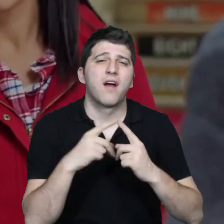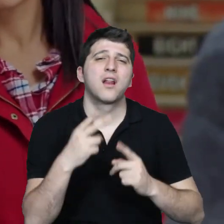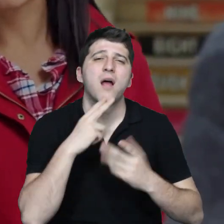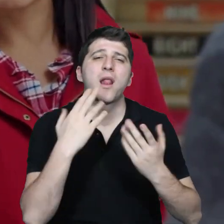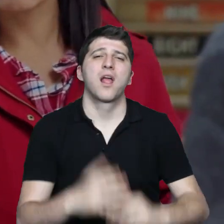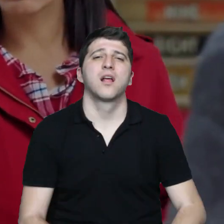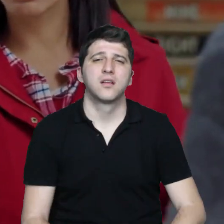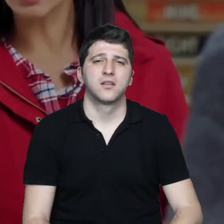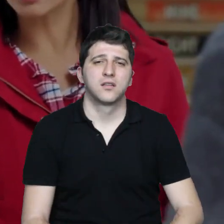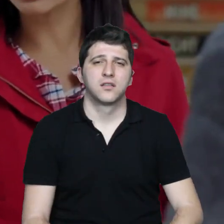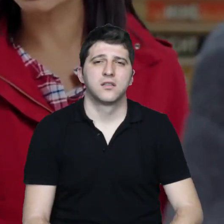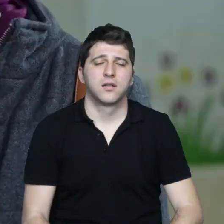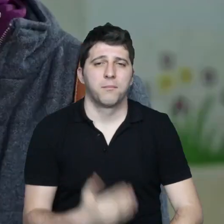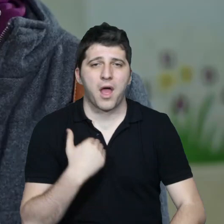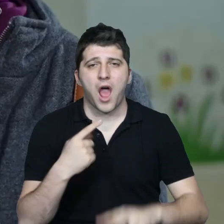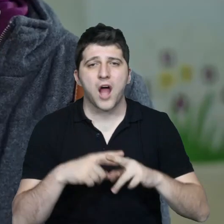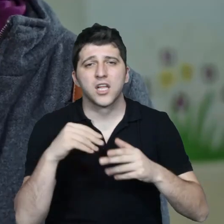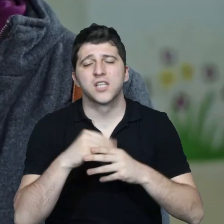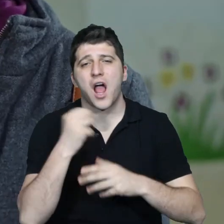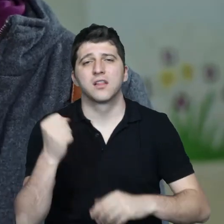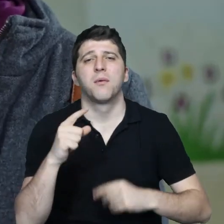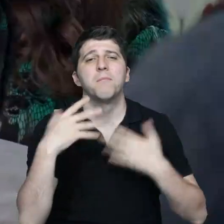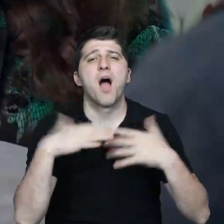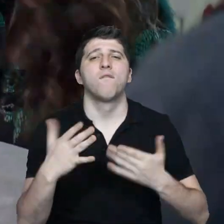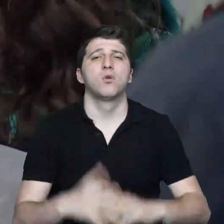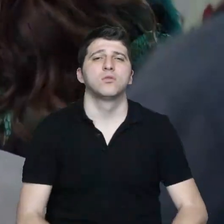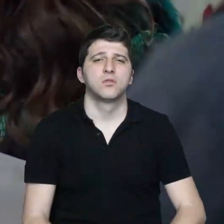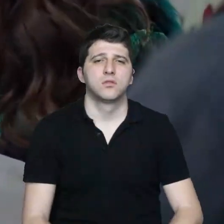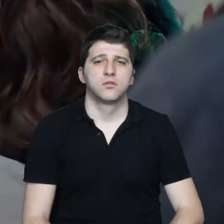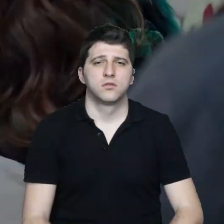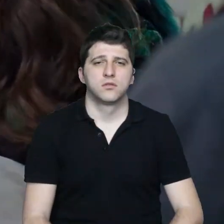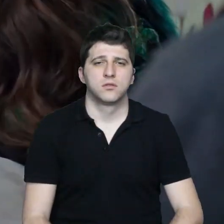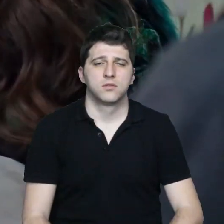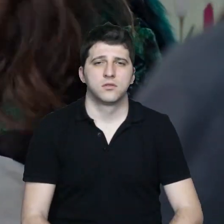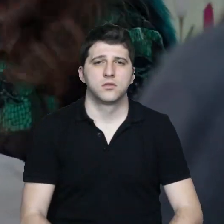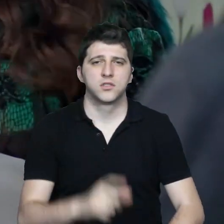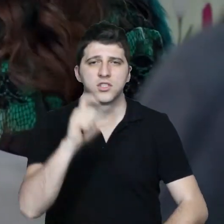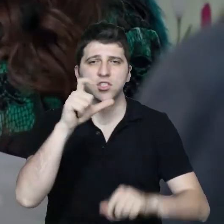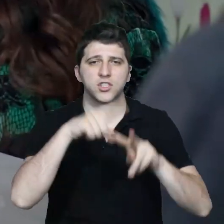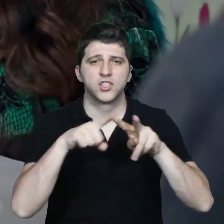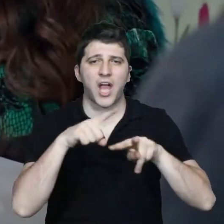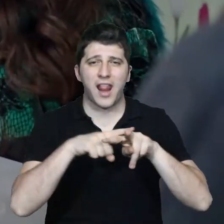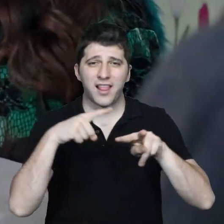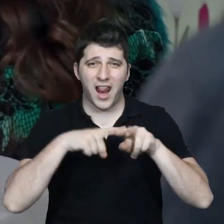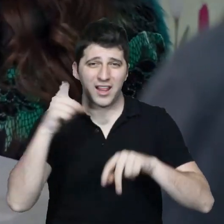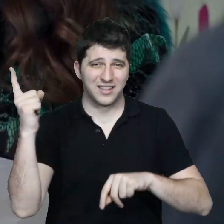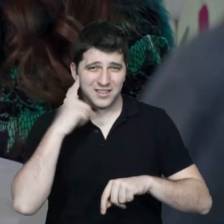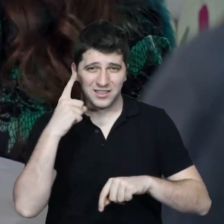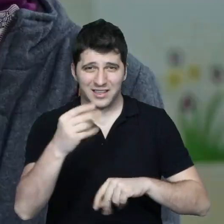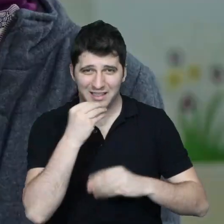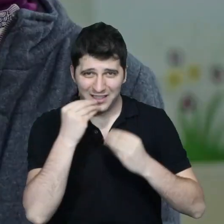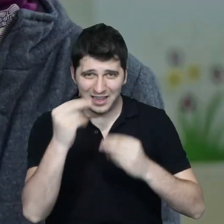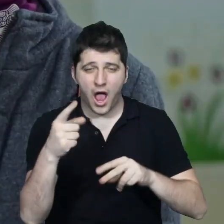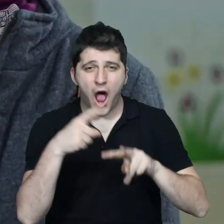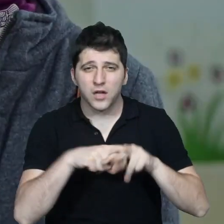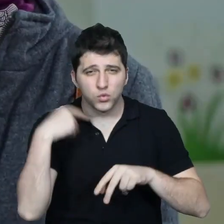ya. Ben Arda için aldım. Çocuk mahvoldu. Canan Karatay bu çocuğu böyle beslediğimizi görse Arda'nın